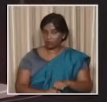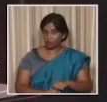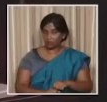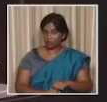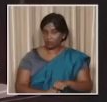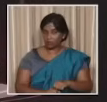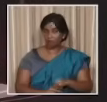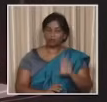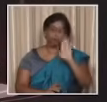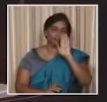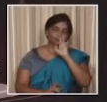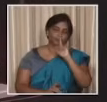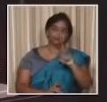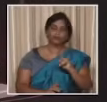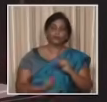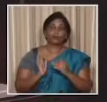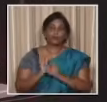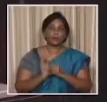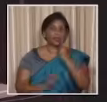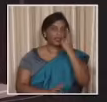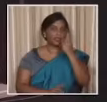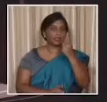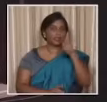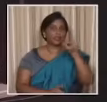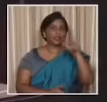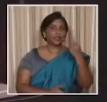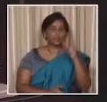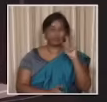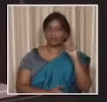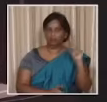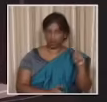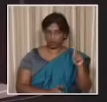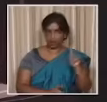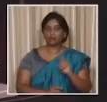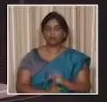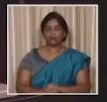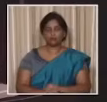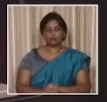මම මෙහෙම කියන්නම් මිලියන 1101ක්